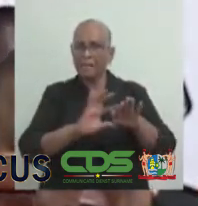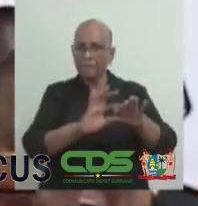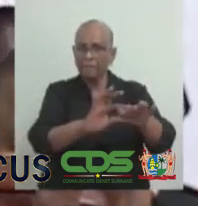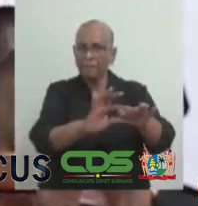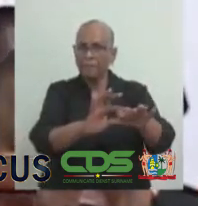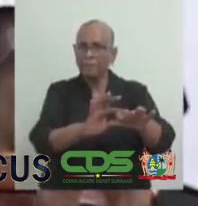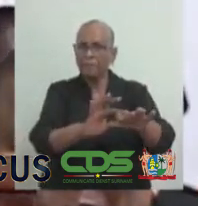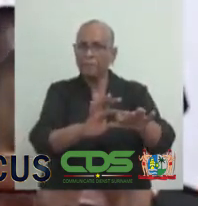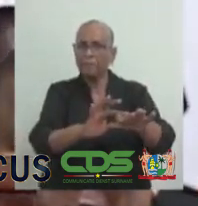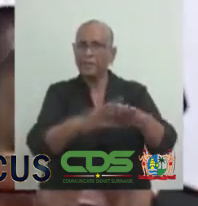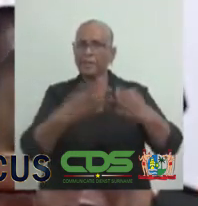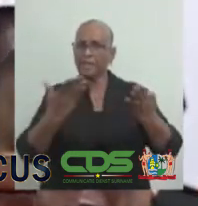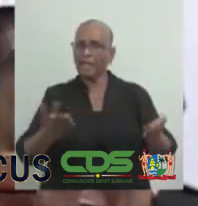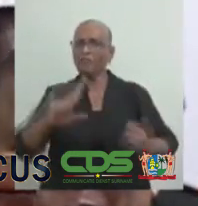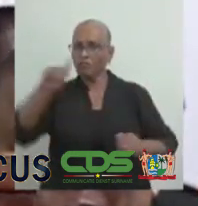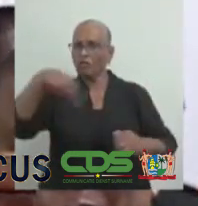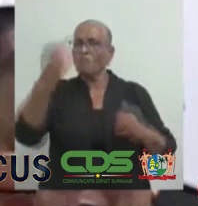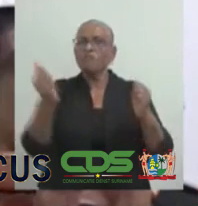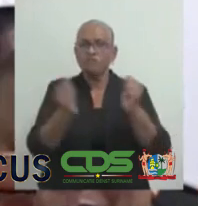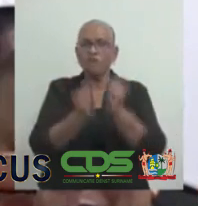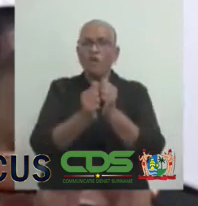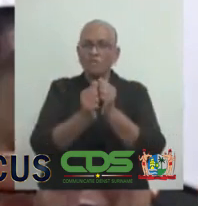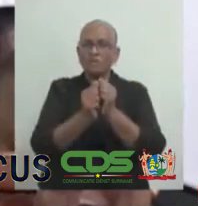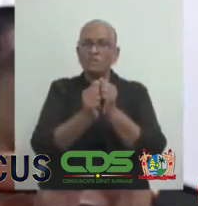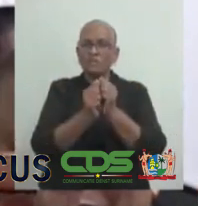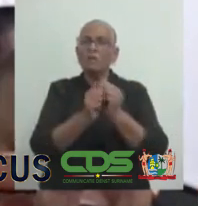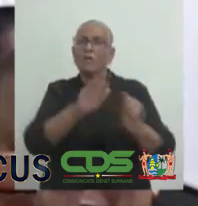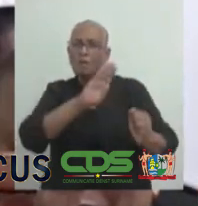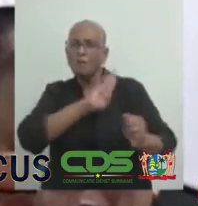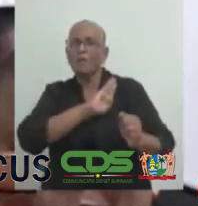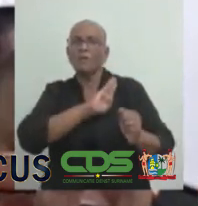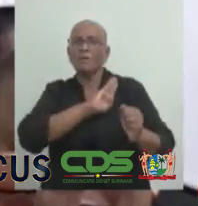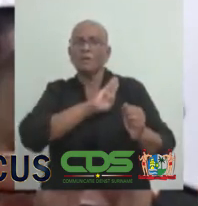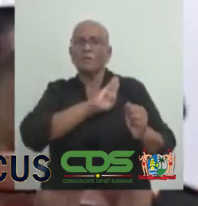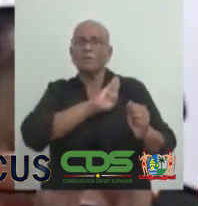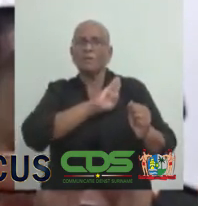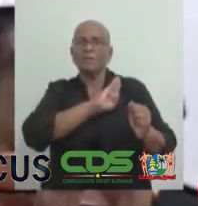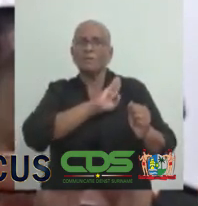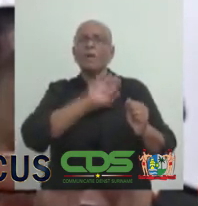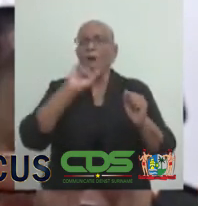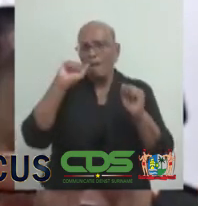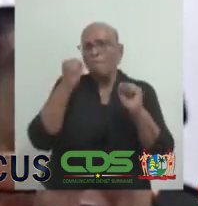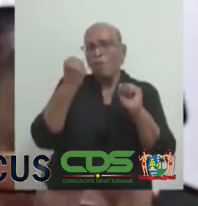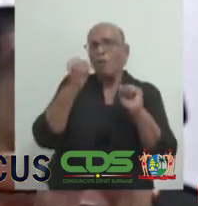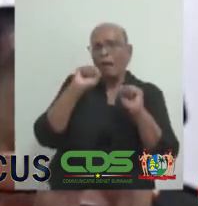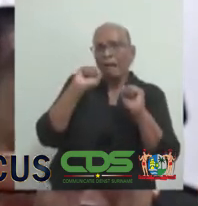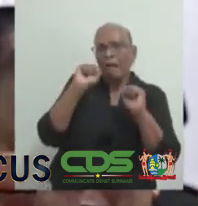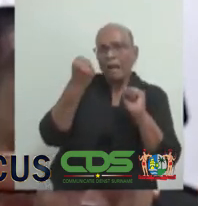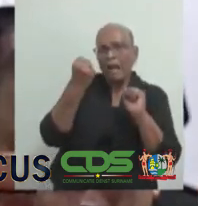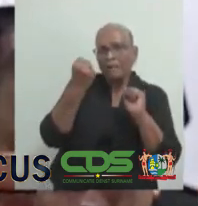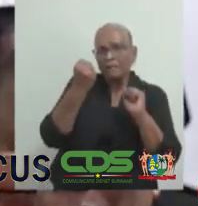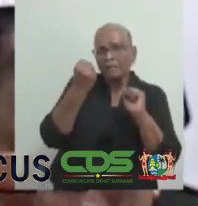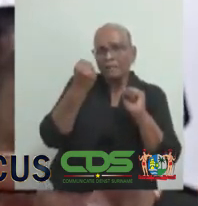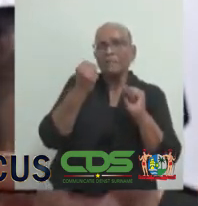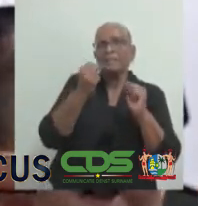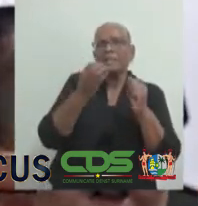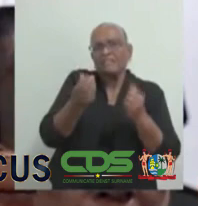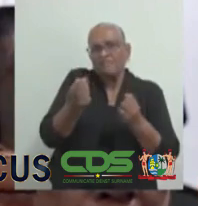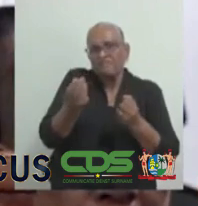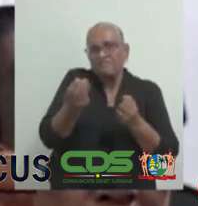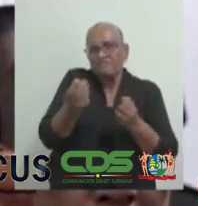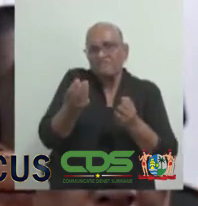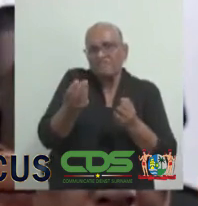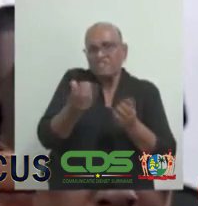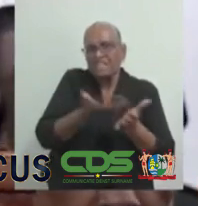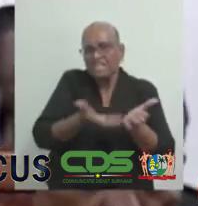te voeren voor het komend jaar ook slechts mogelijk zal zijn met de beschikbare financiële middelen,